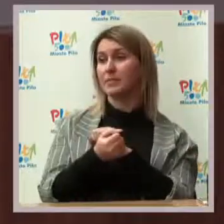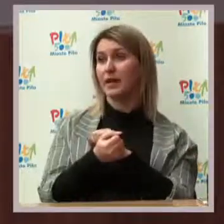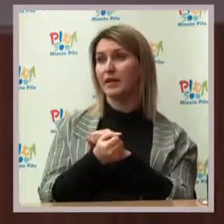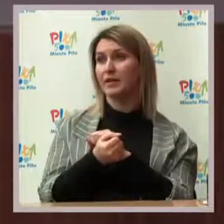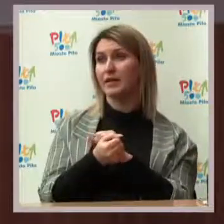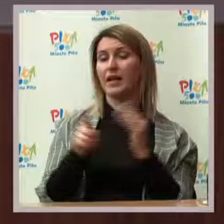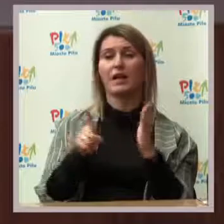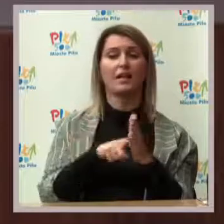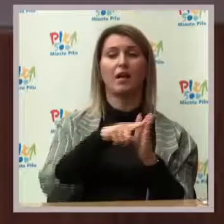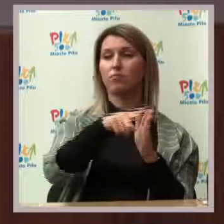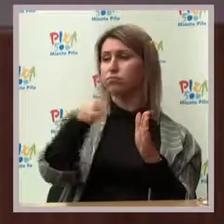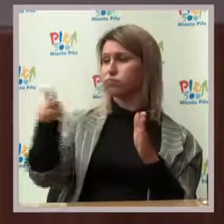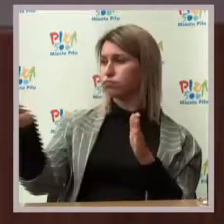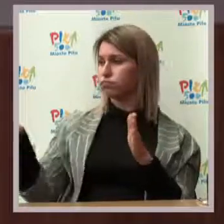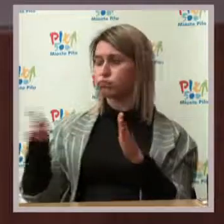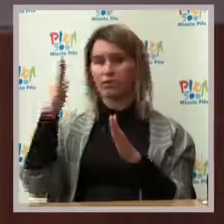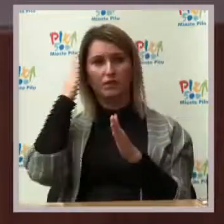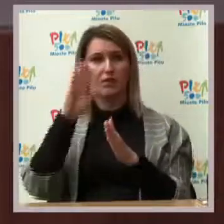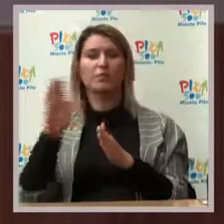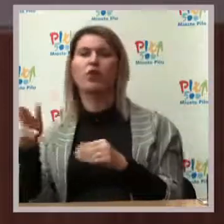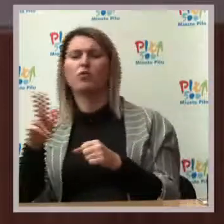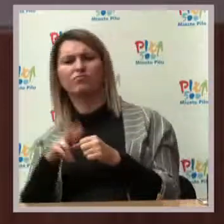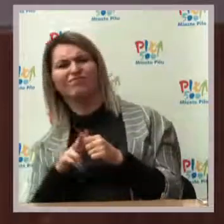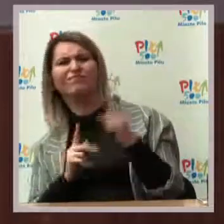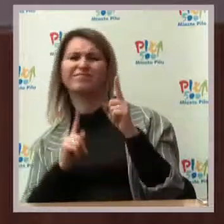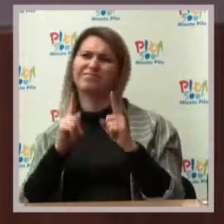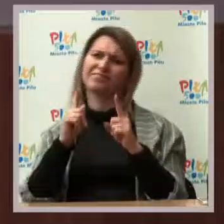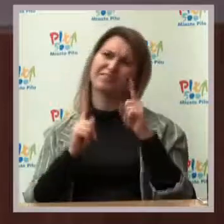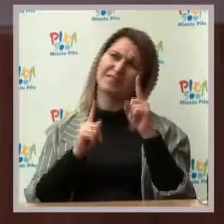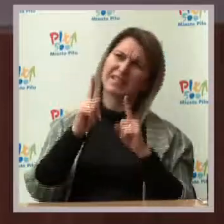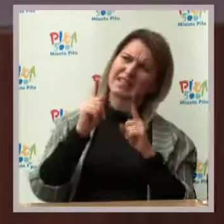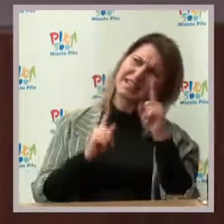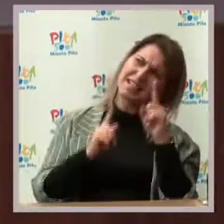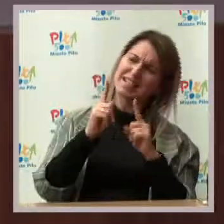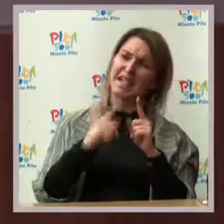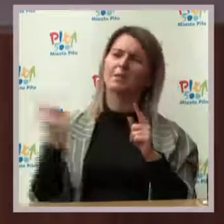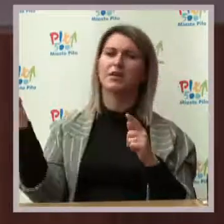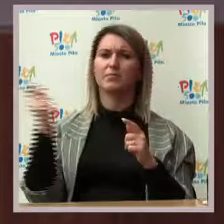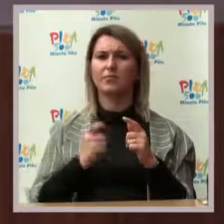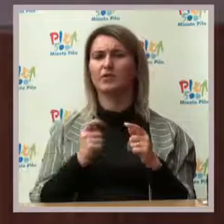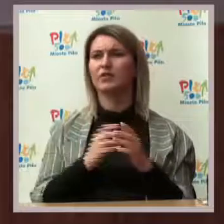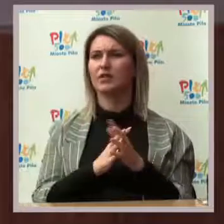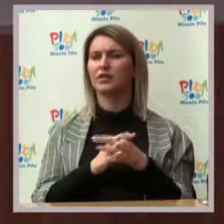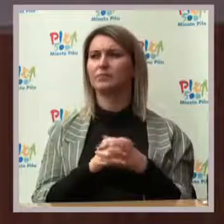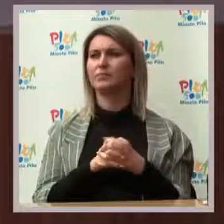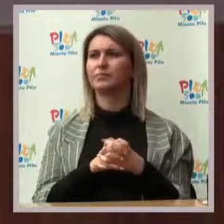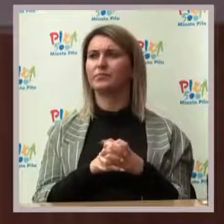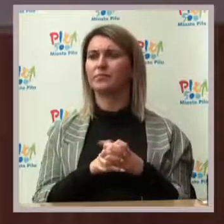dla wielu mieszkańców, szczególnie tych, którzy czasami nas odwiedzają, są mocno widoczne,